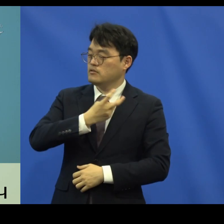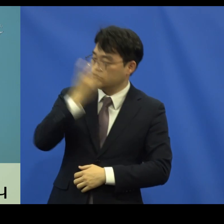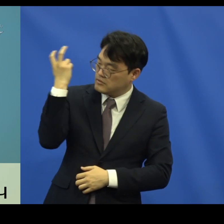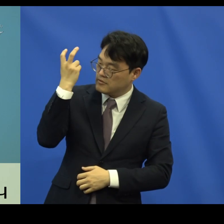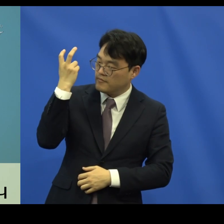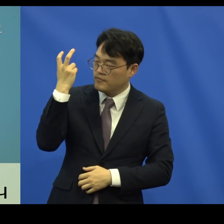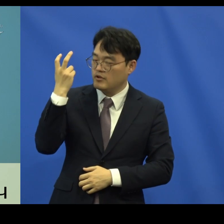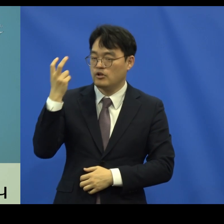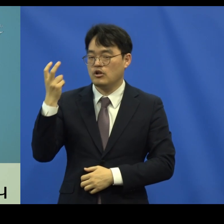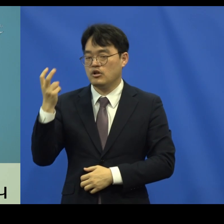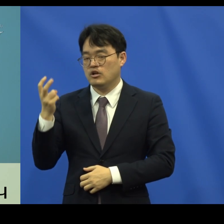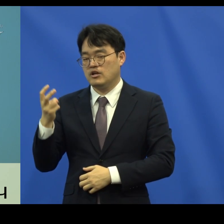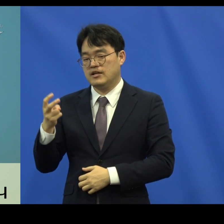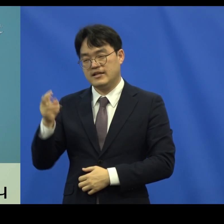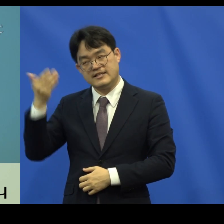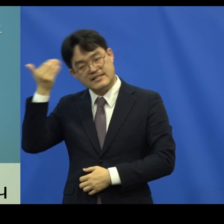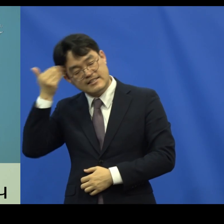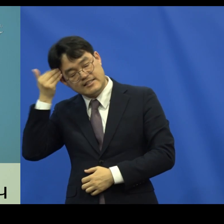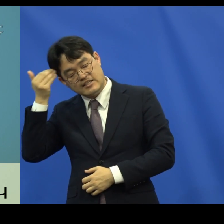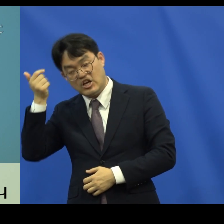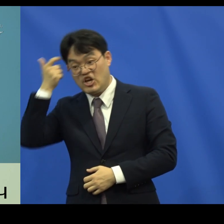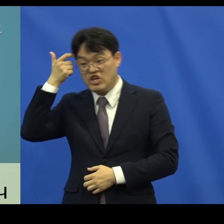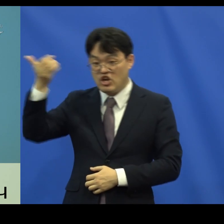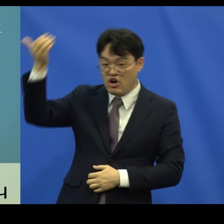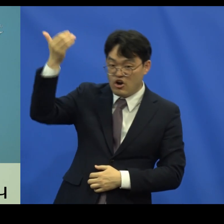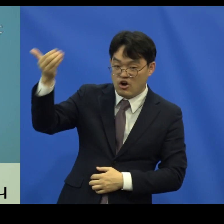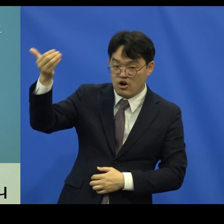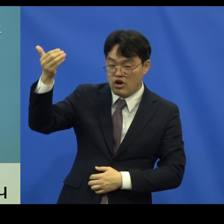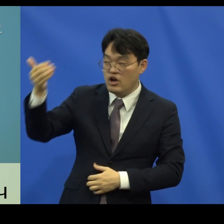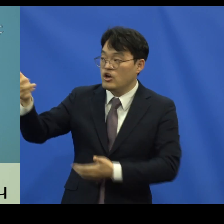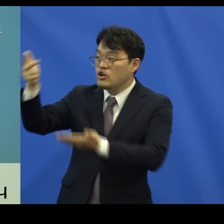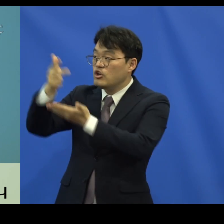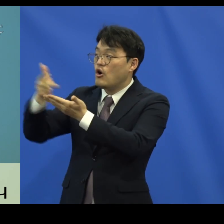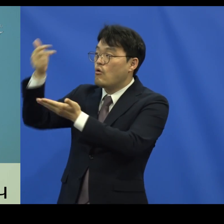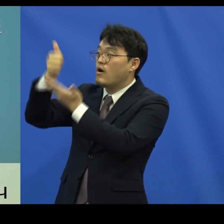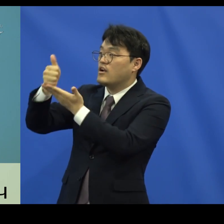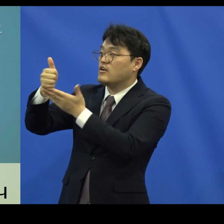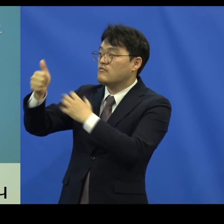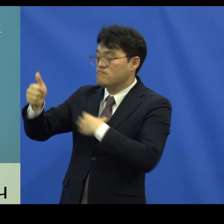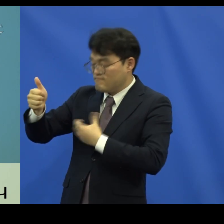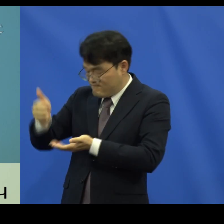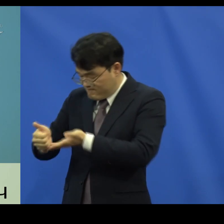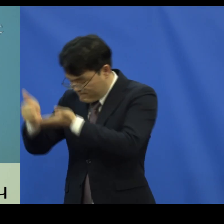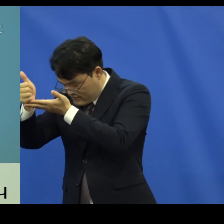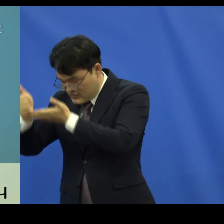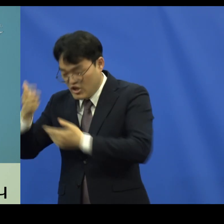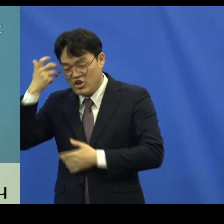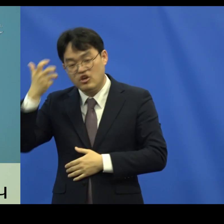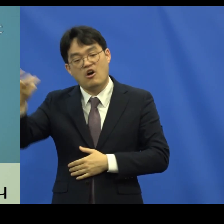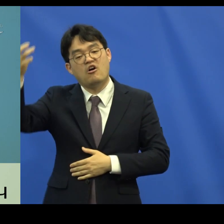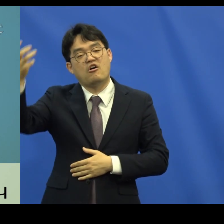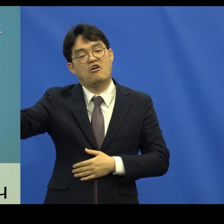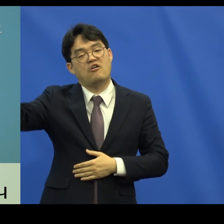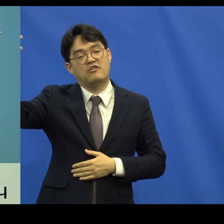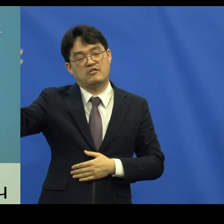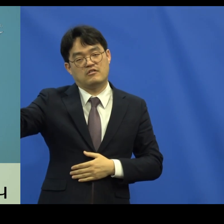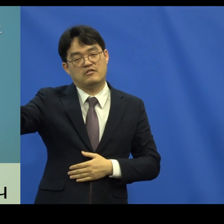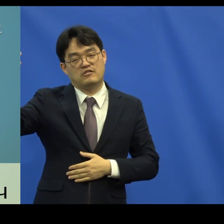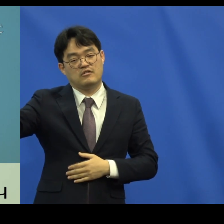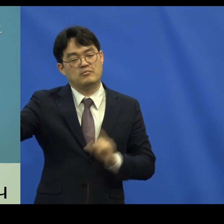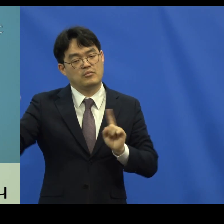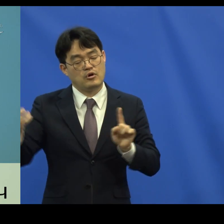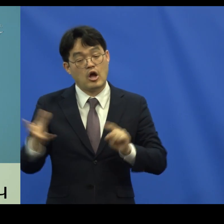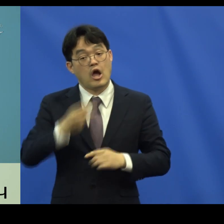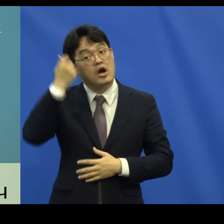지식과 여호와를 경외하는 영이 강림하시니. 이거 세보면 7가지 영인데 영이 7가지라는 얘기가 아니고